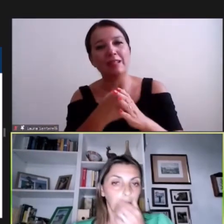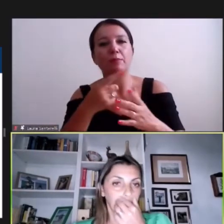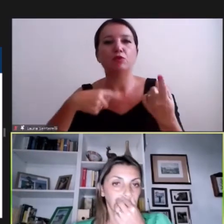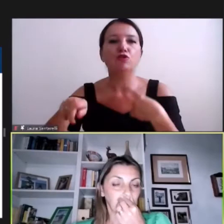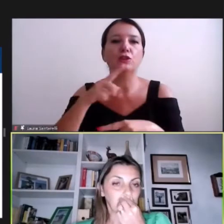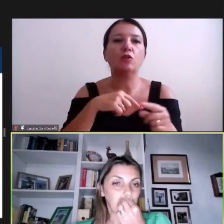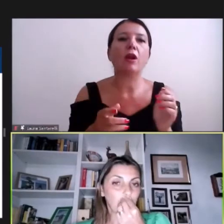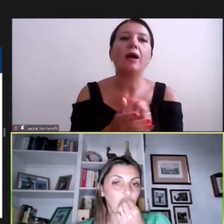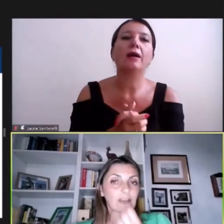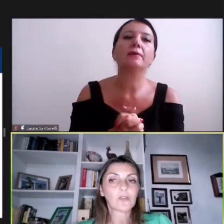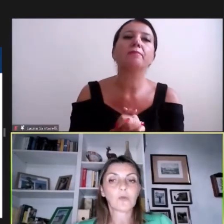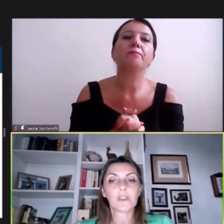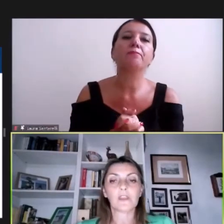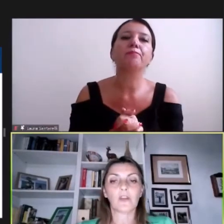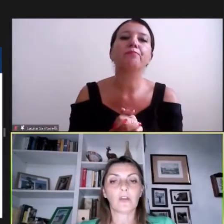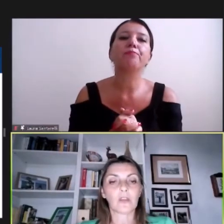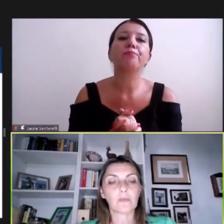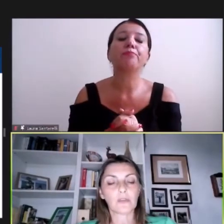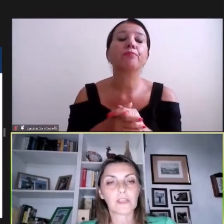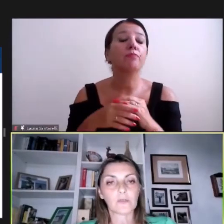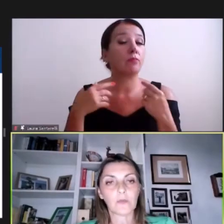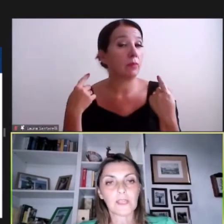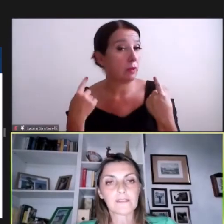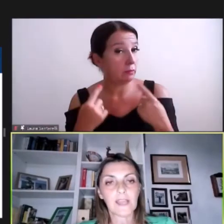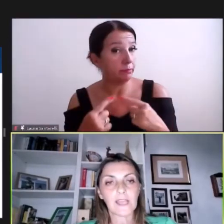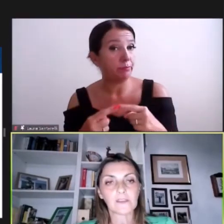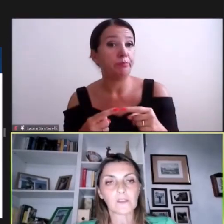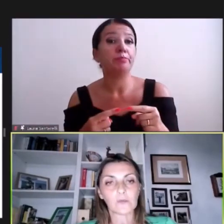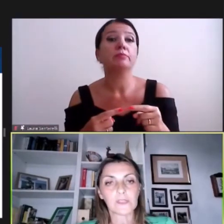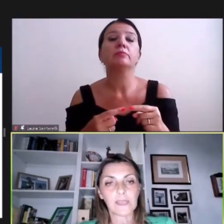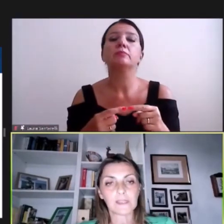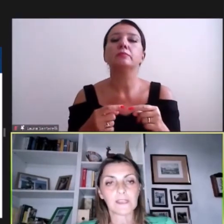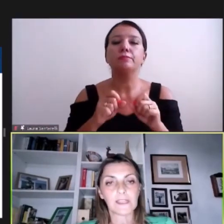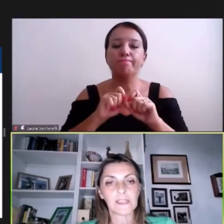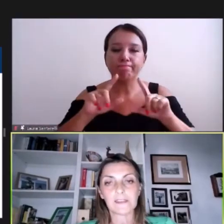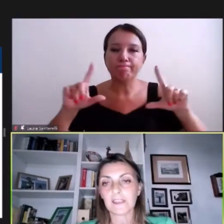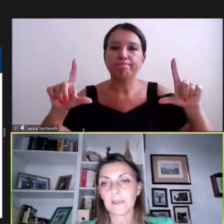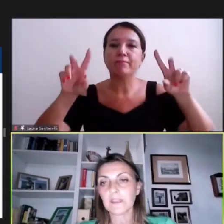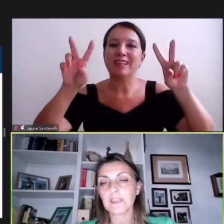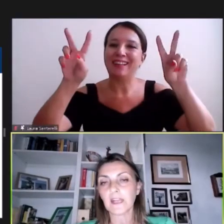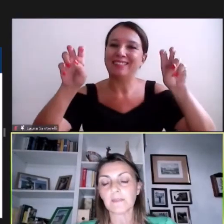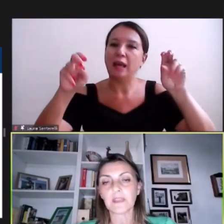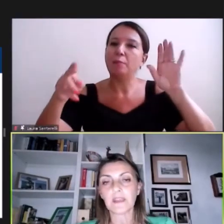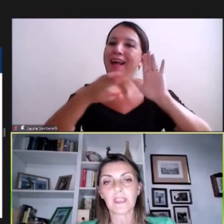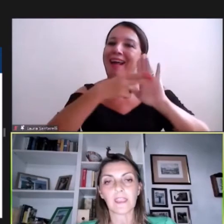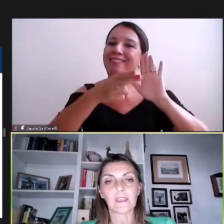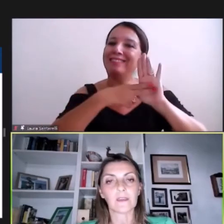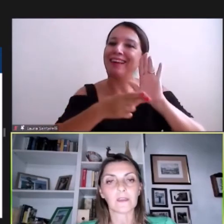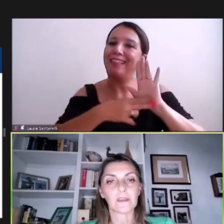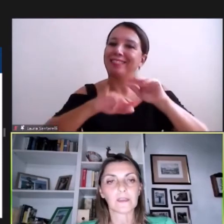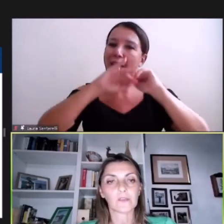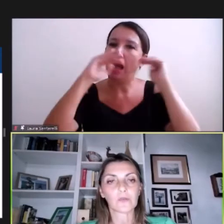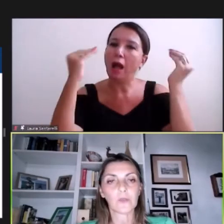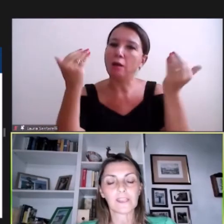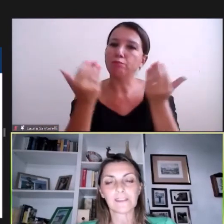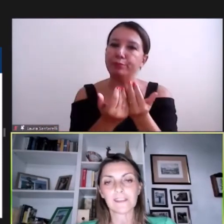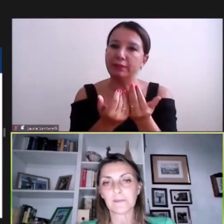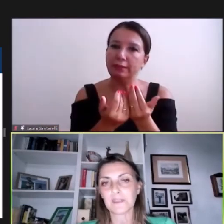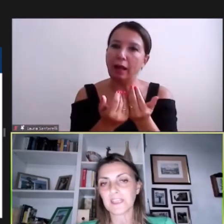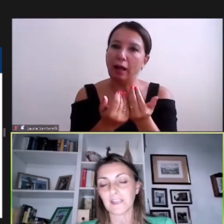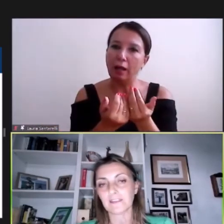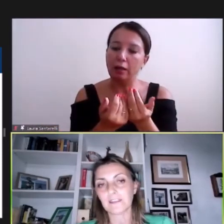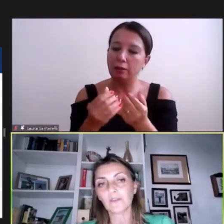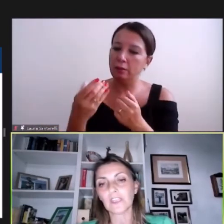E a tal riguardo qui ho riportato qualche slide sul tema delle etichette ambientali, perché sulle